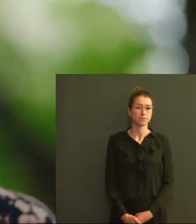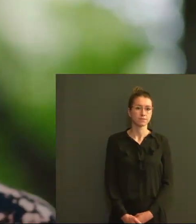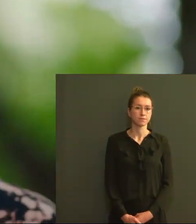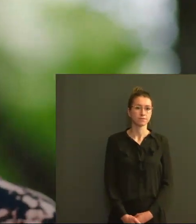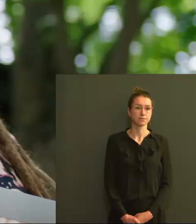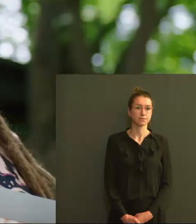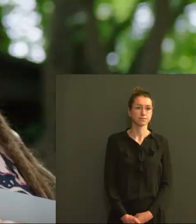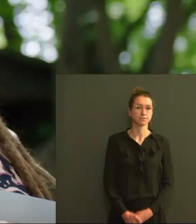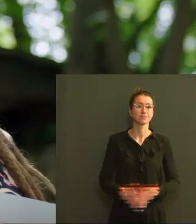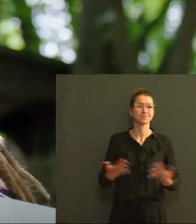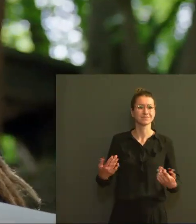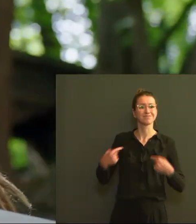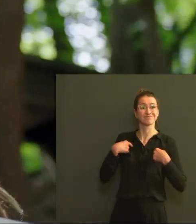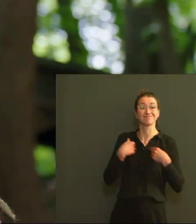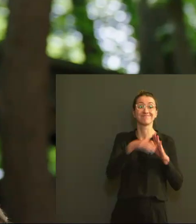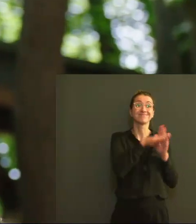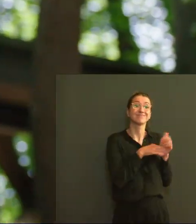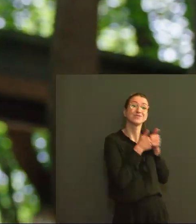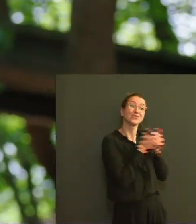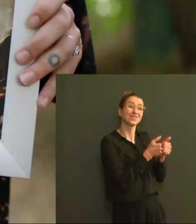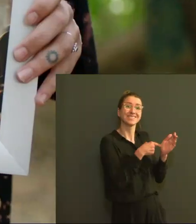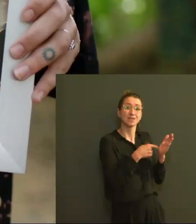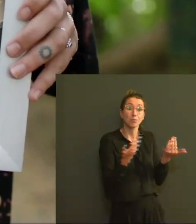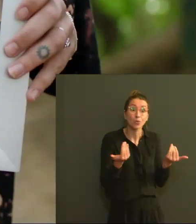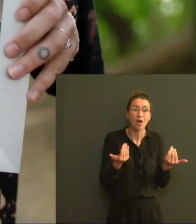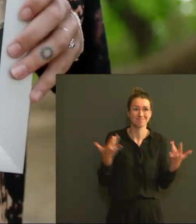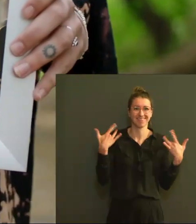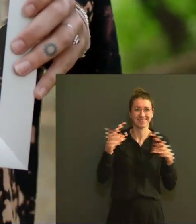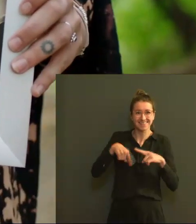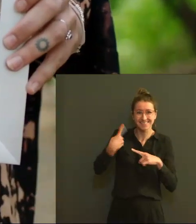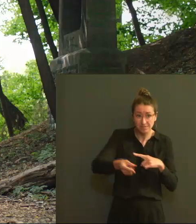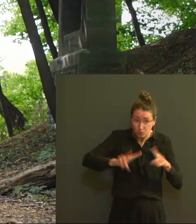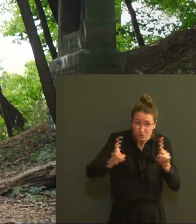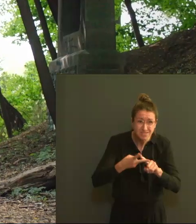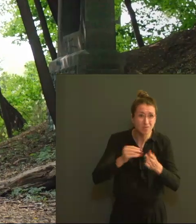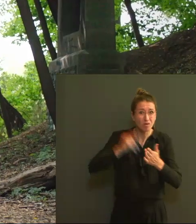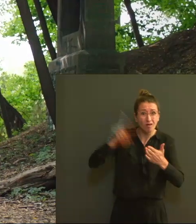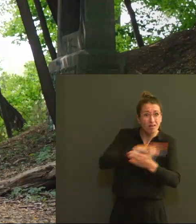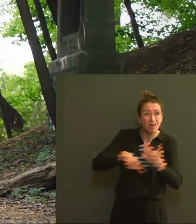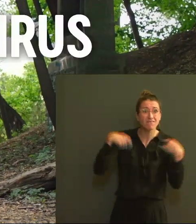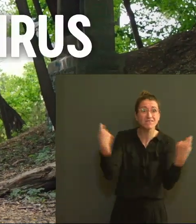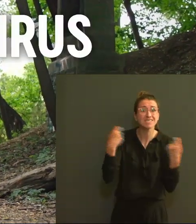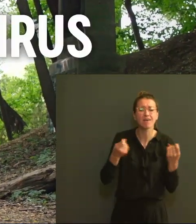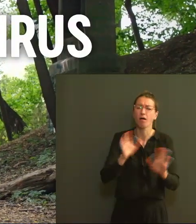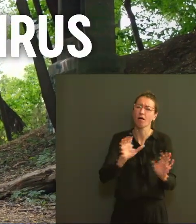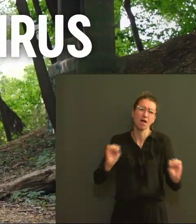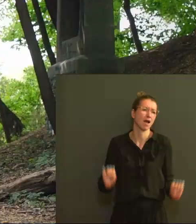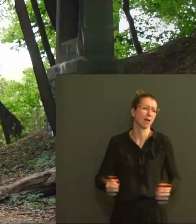Moi, je le fais parce qu'un deuxième été sans festival, c'est juste pas possible. Un seul été, c'est plus qu'assez.